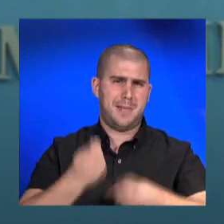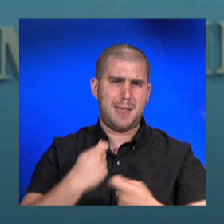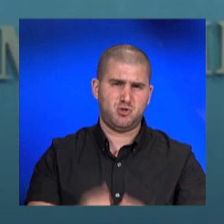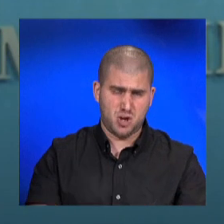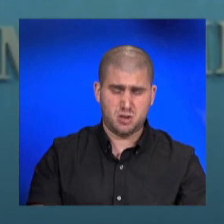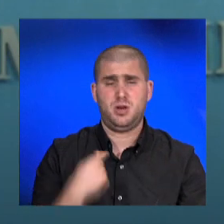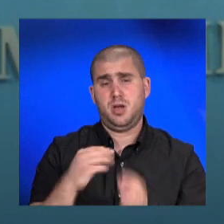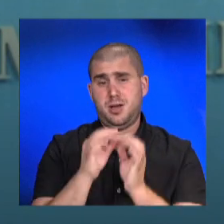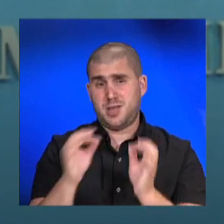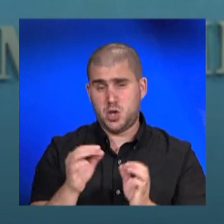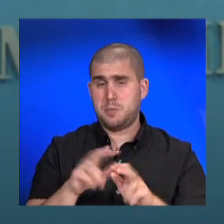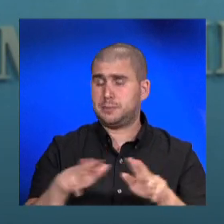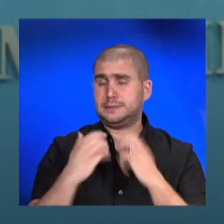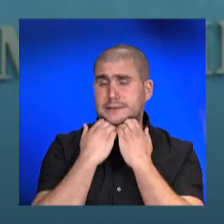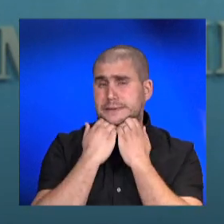נוראי של